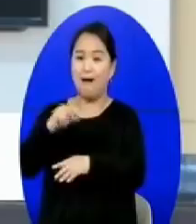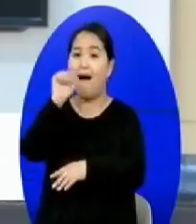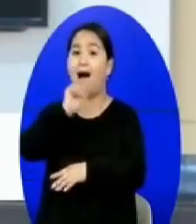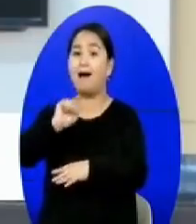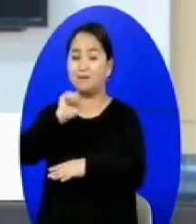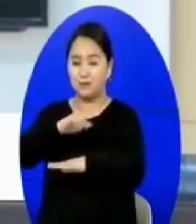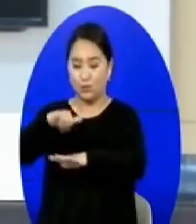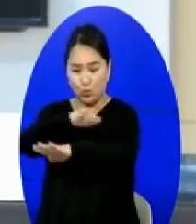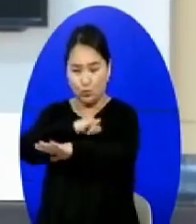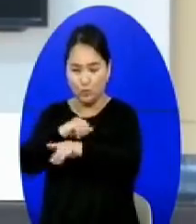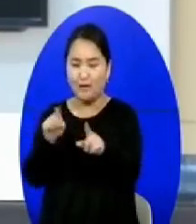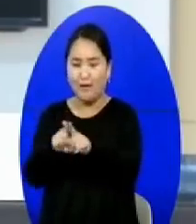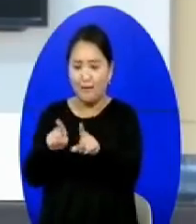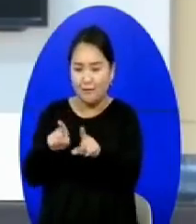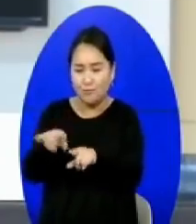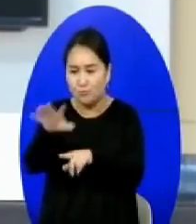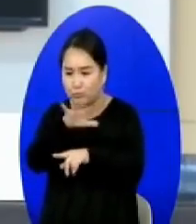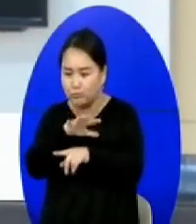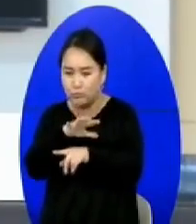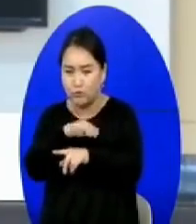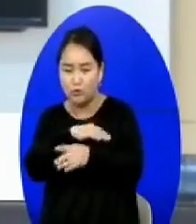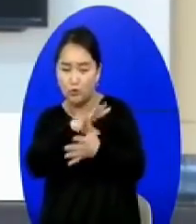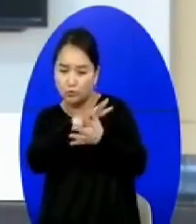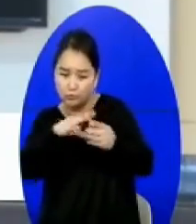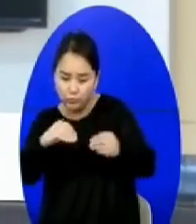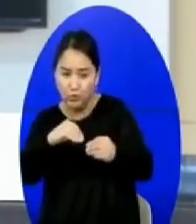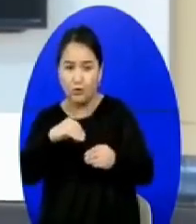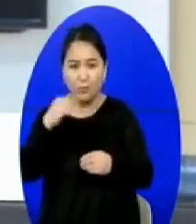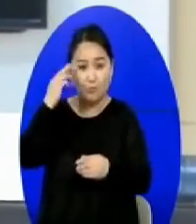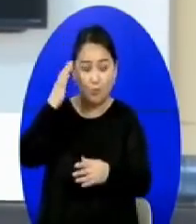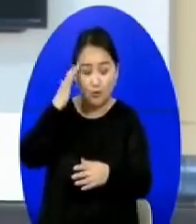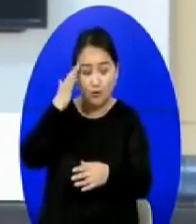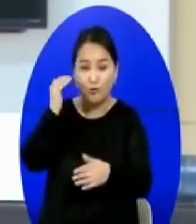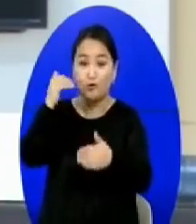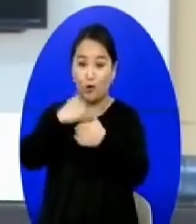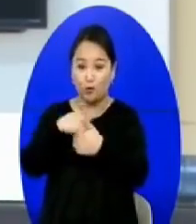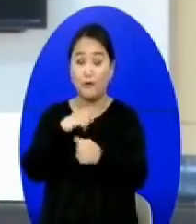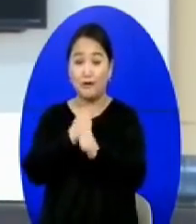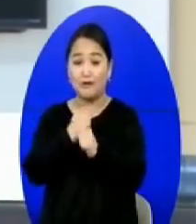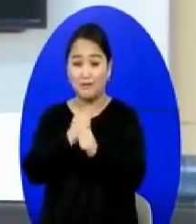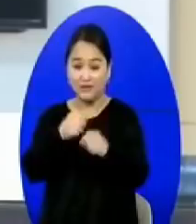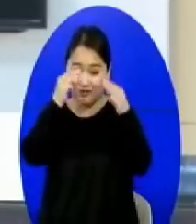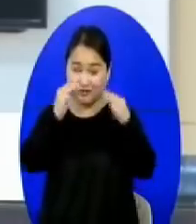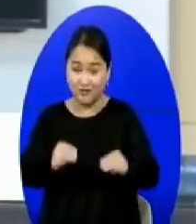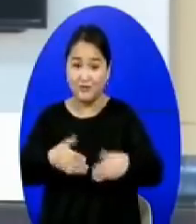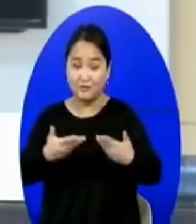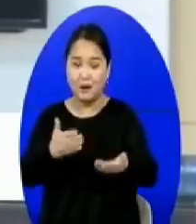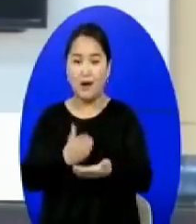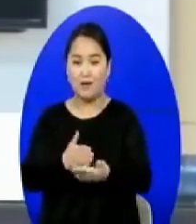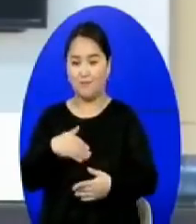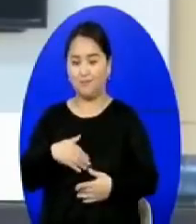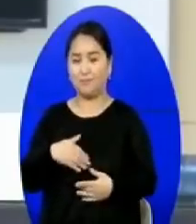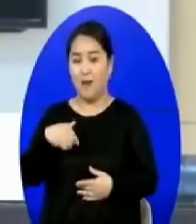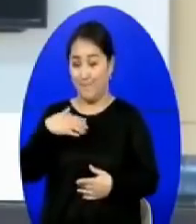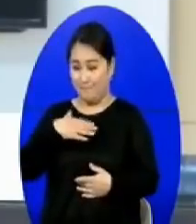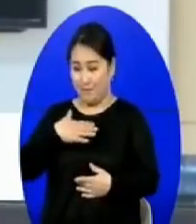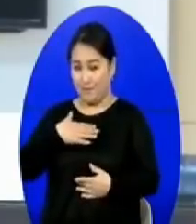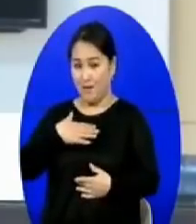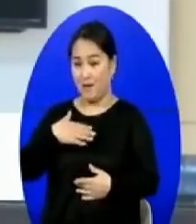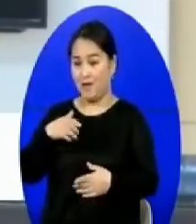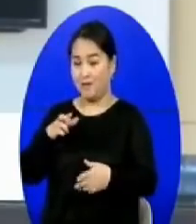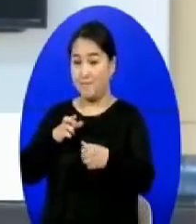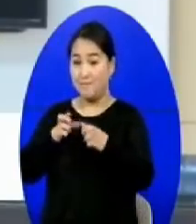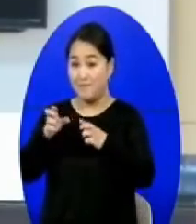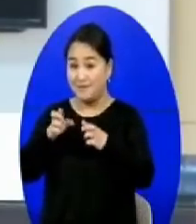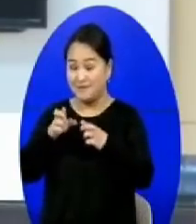нөхцөлийг хамтаа даван туулах ийм одоо бодлого шийдвэр юмнууд бол гараад явж байна. Тэгэхээр манай бизнес эрхлэгчид бол ярьж байгаа бид нар заавал тэглэх